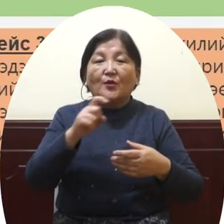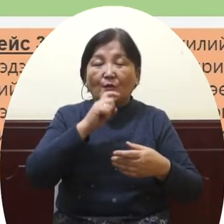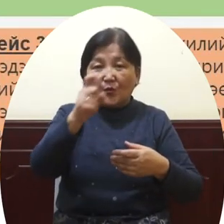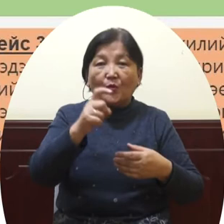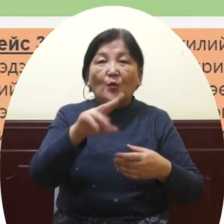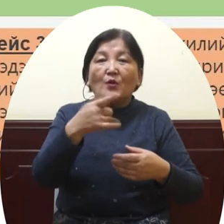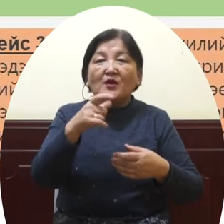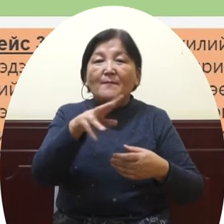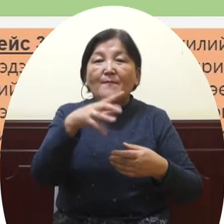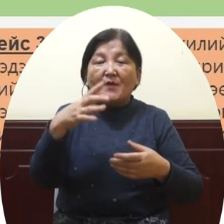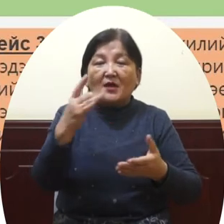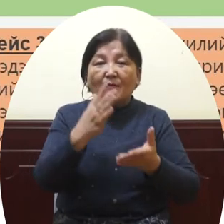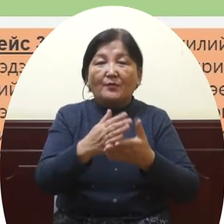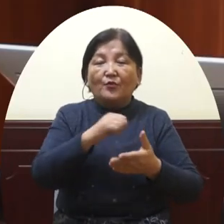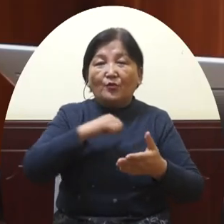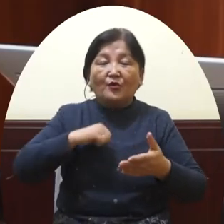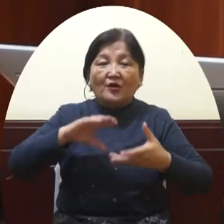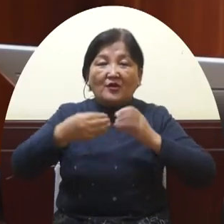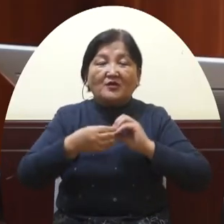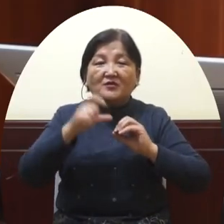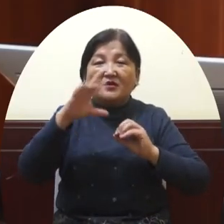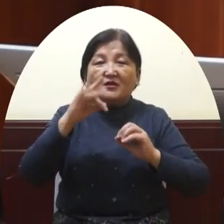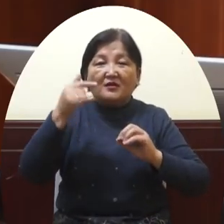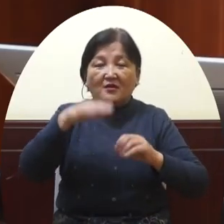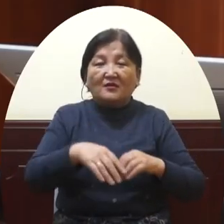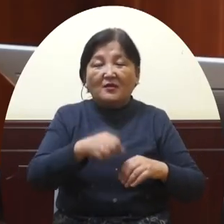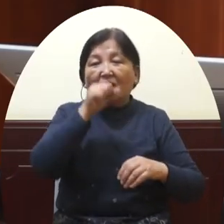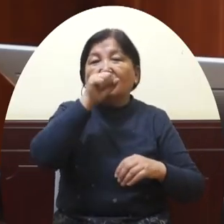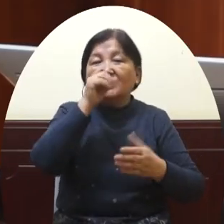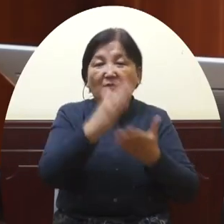Би өөрийнхөө хийсэн хэрэгт гэмшиж байна гэсэн ийм кейсийг би болж байна."